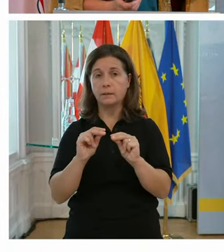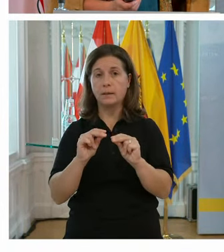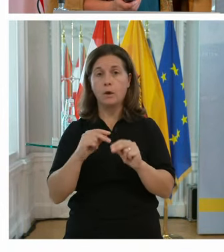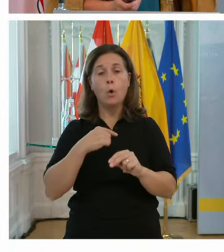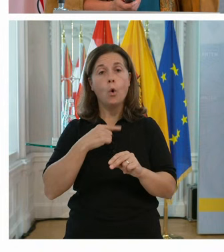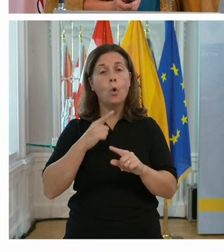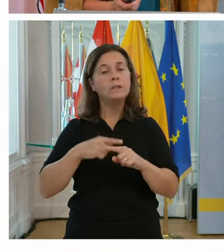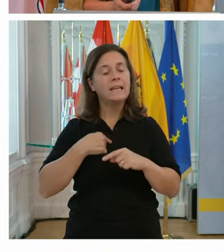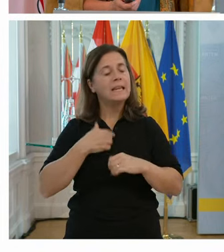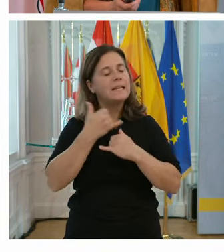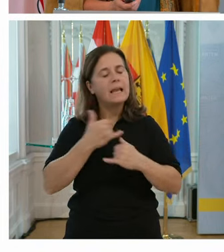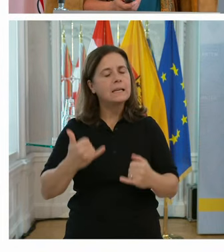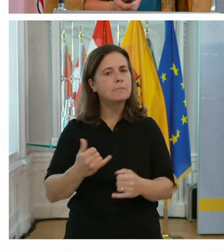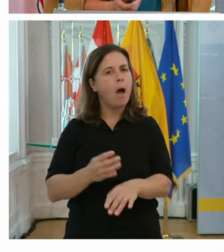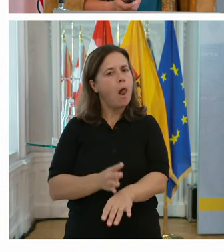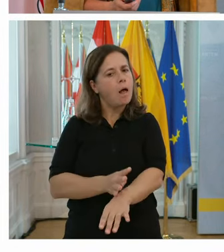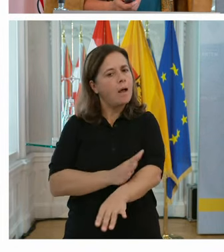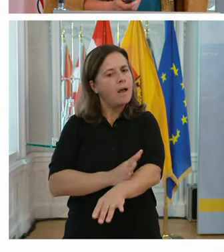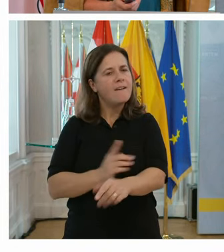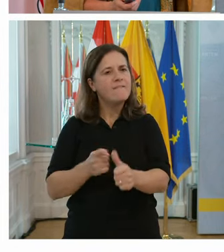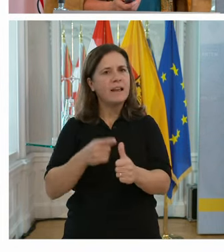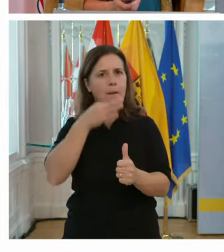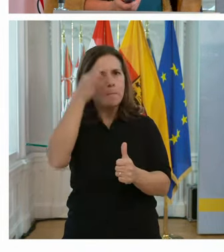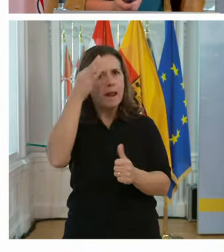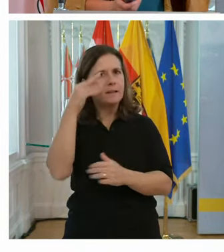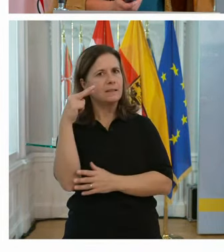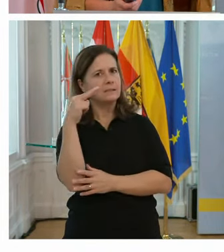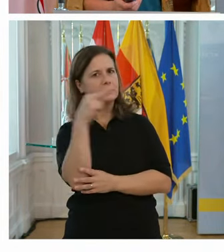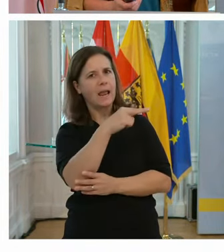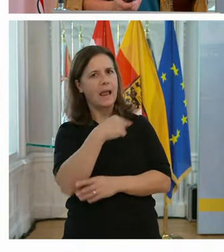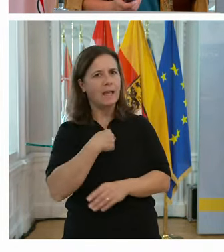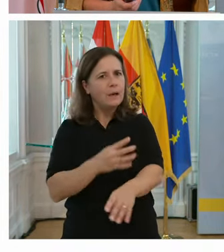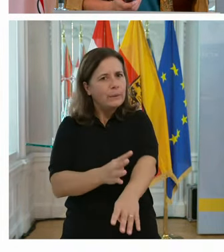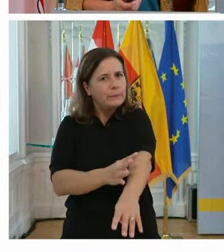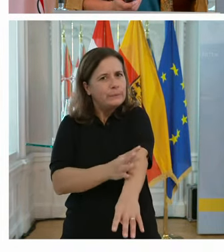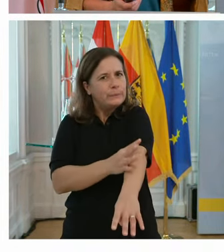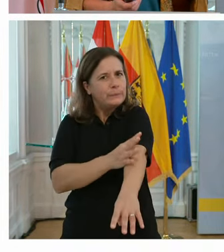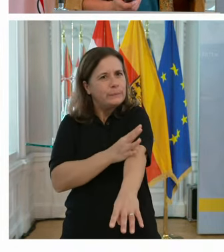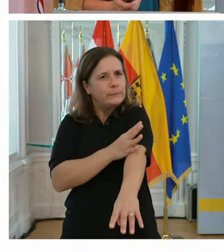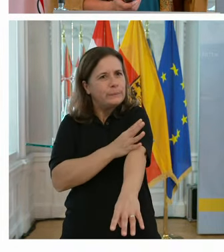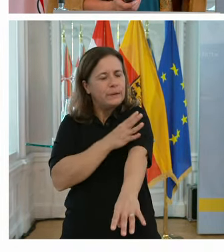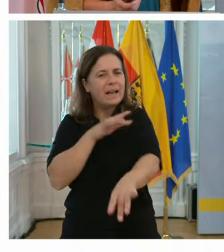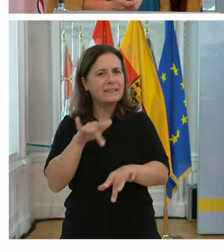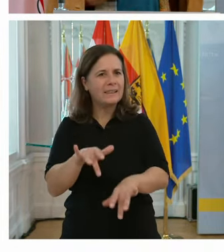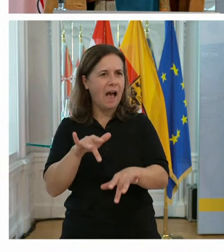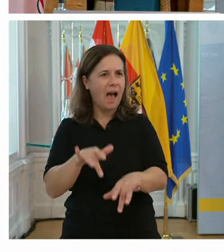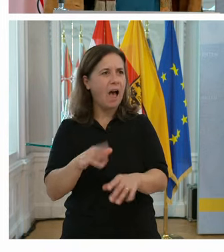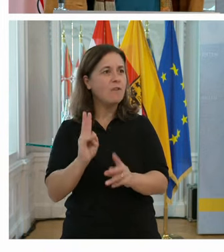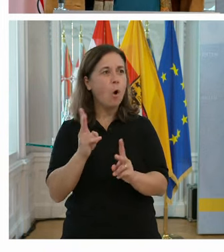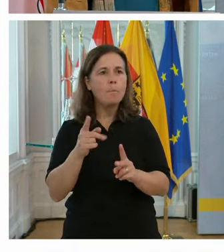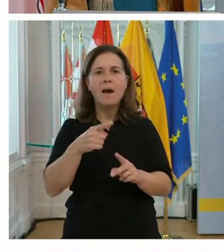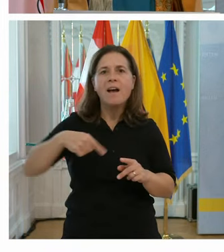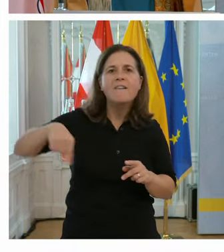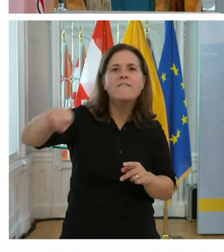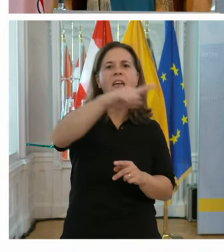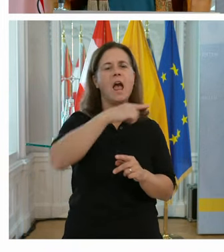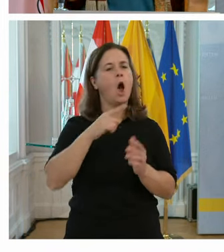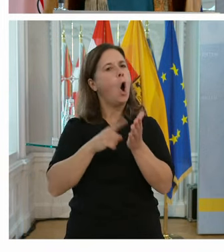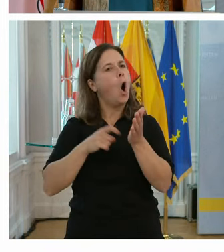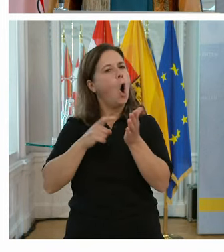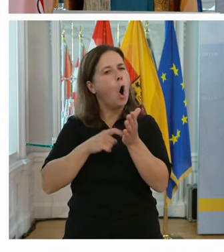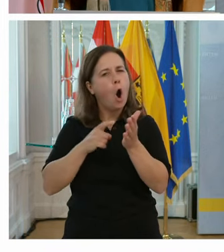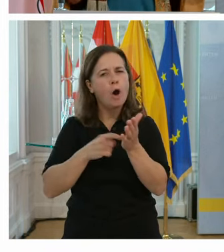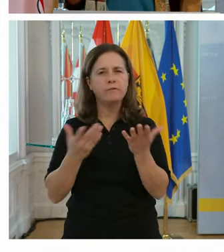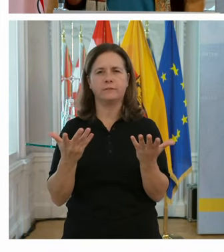jedes Mal so, wenn ich das Bild verwende, wenn ich es mir anschaue, ich kriege eine Gänsehaut, weil wir sind oft sehr in